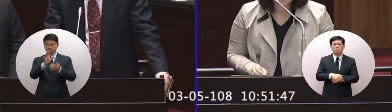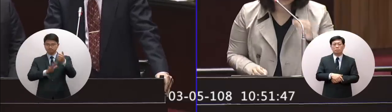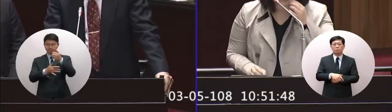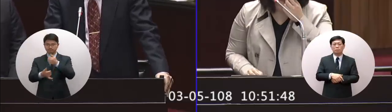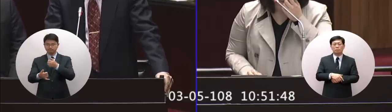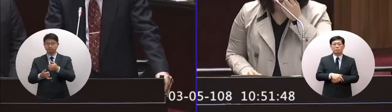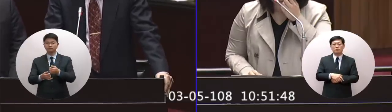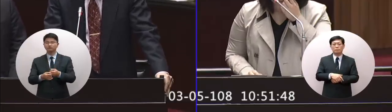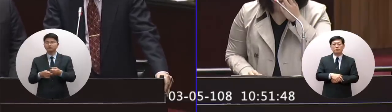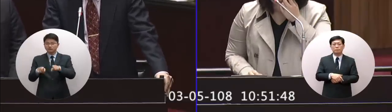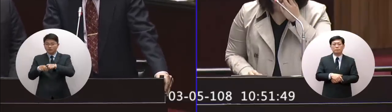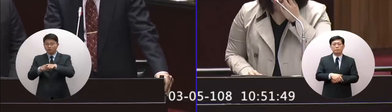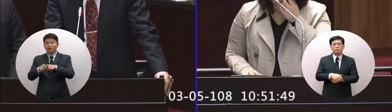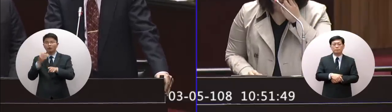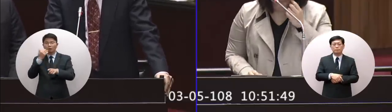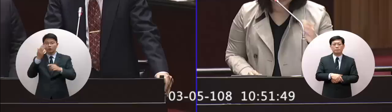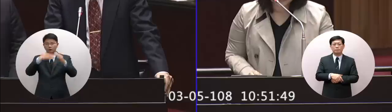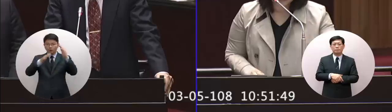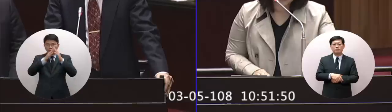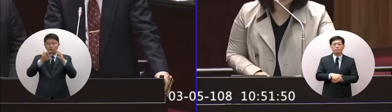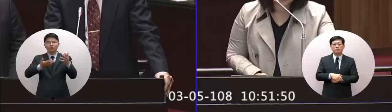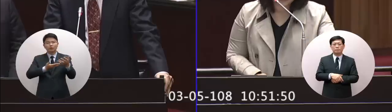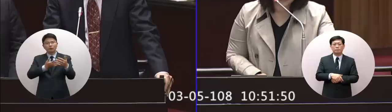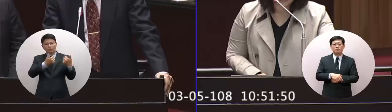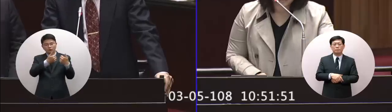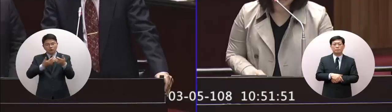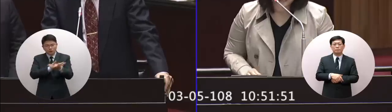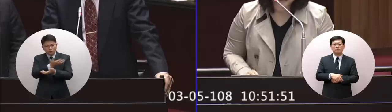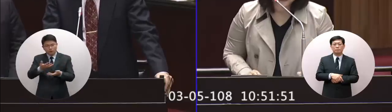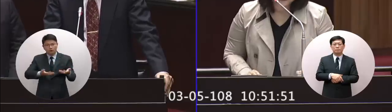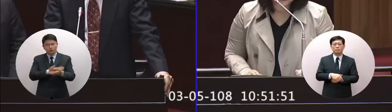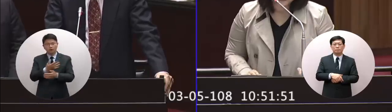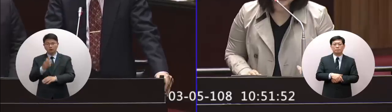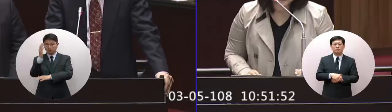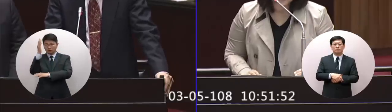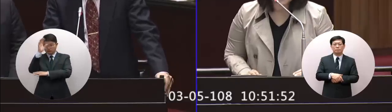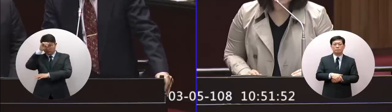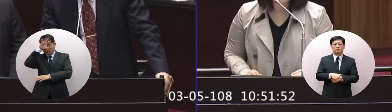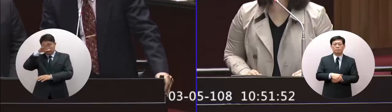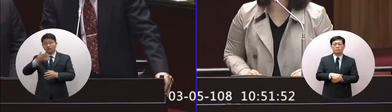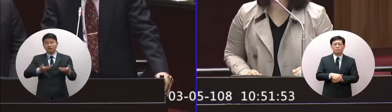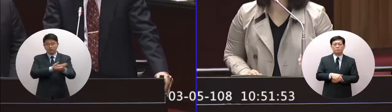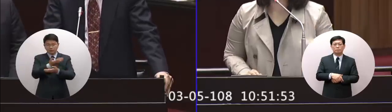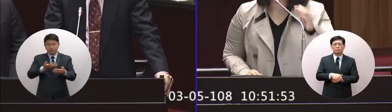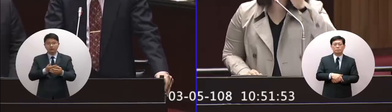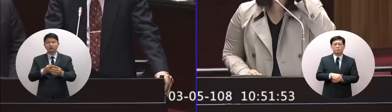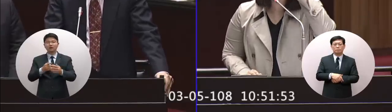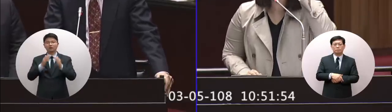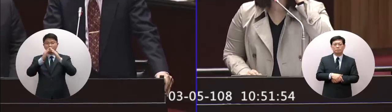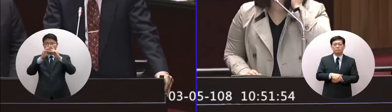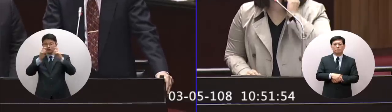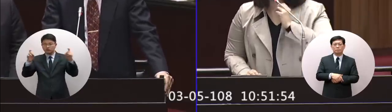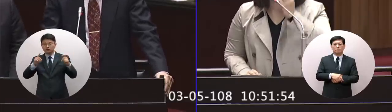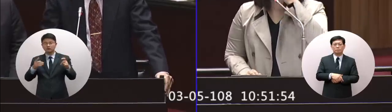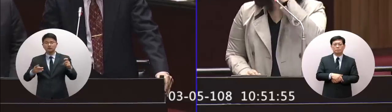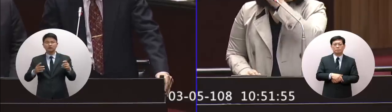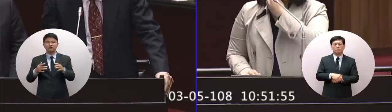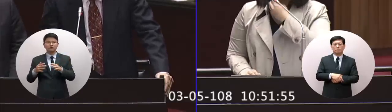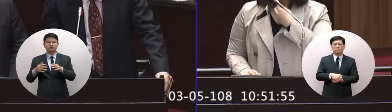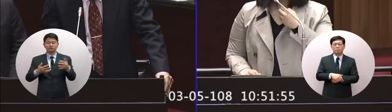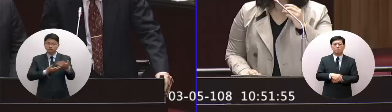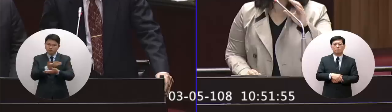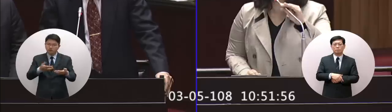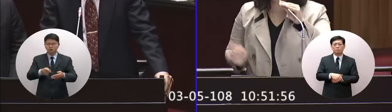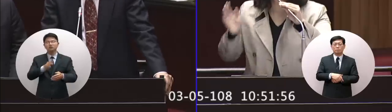报告，正常的学术交流啊，正常的政党交流，正常的城市交流，这个都是我们的政